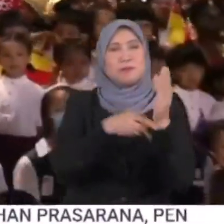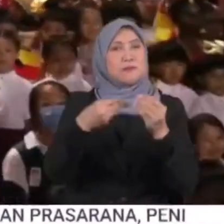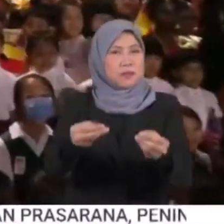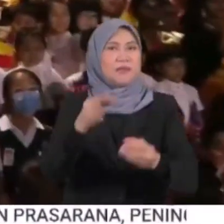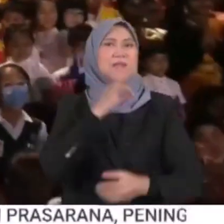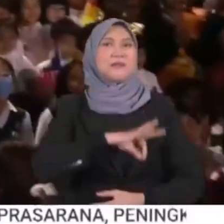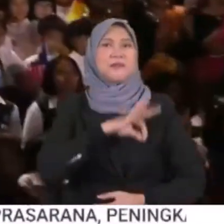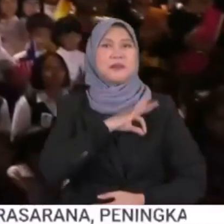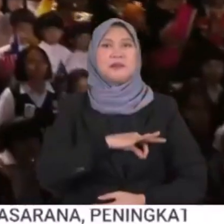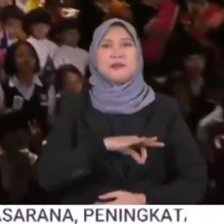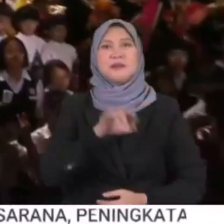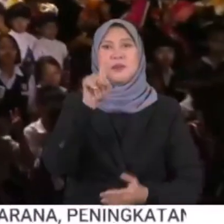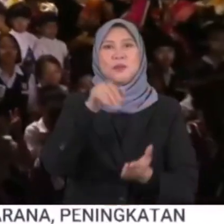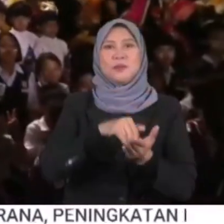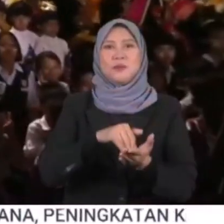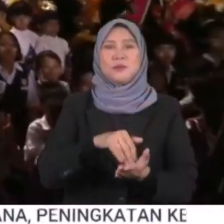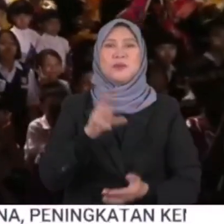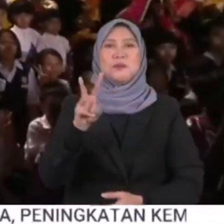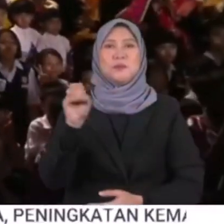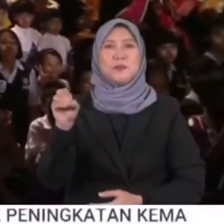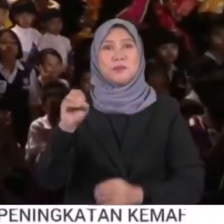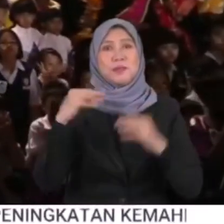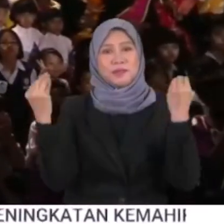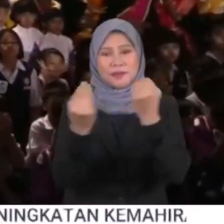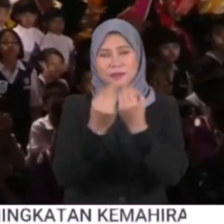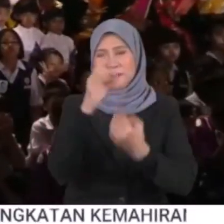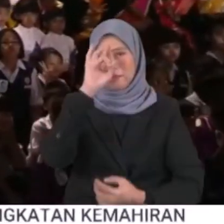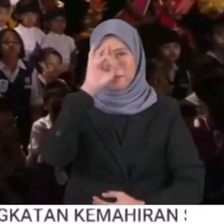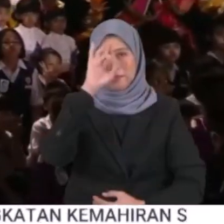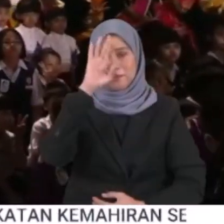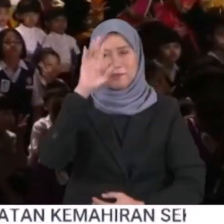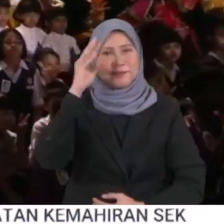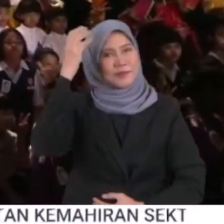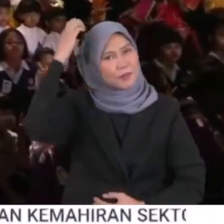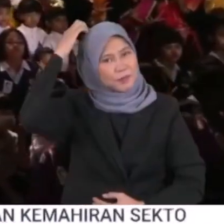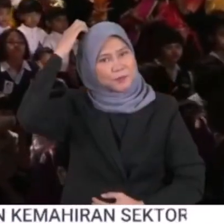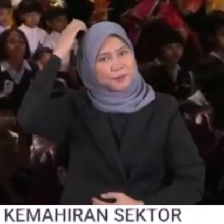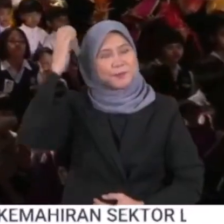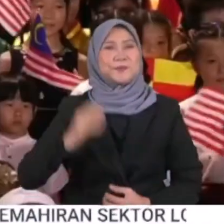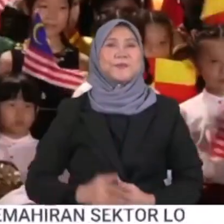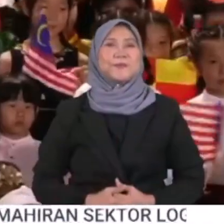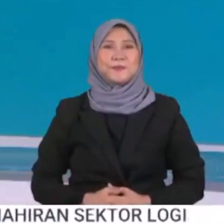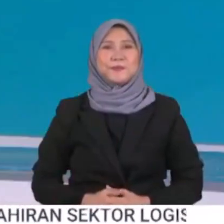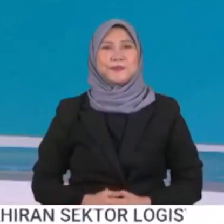memberi manfaat kepada 1,060 masyarakat India di Selangor.